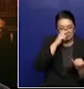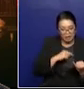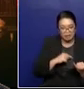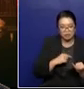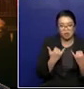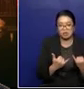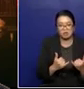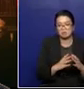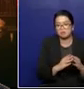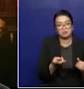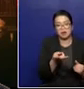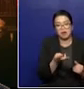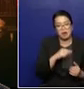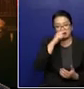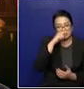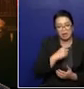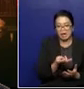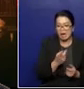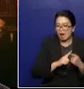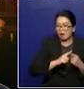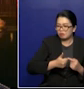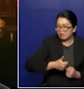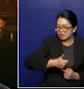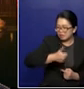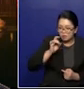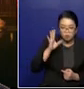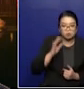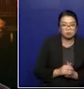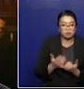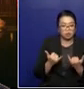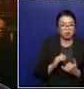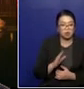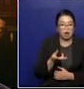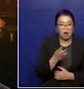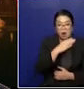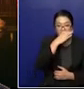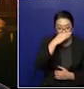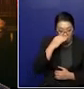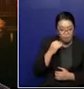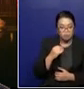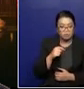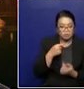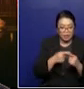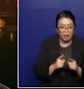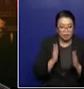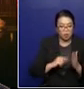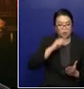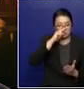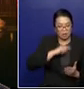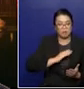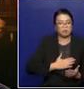นานข้าวที่ดีที่สุดในโลกคือข้าวหอมมะลิความภูมิใจของคนไท